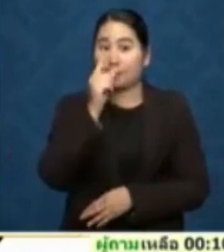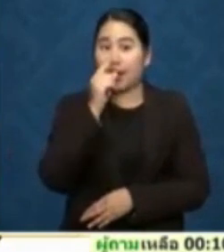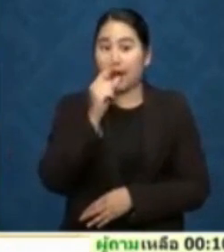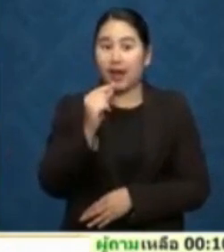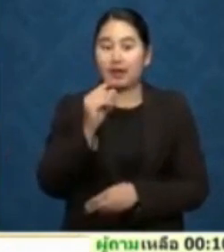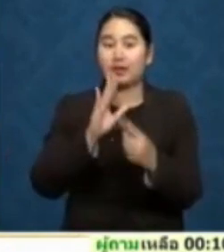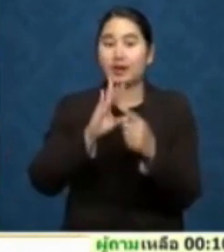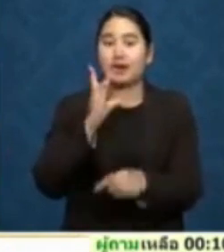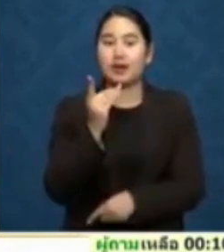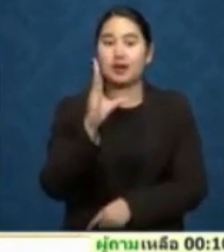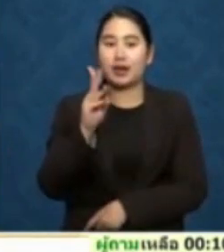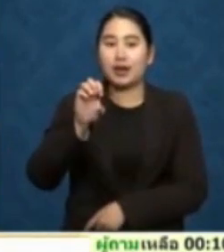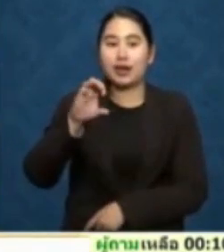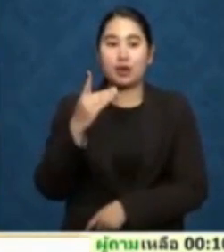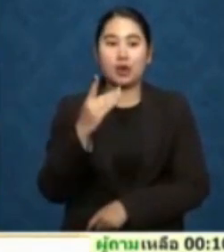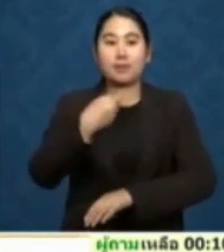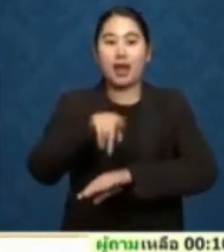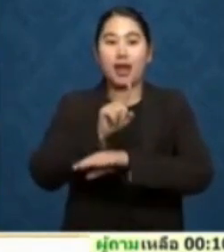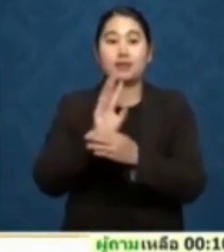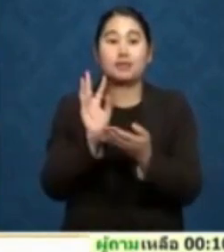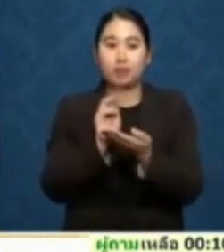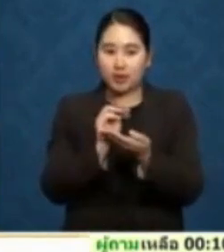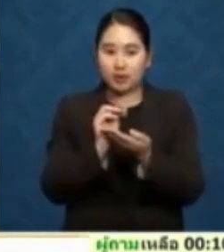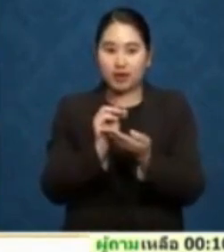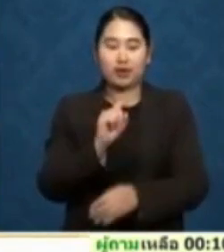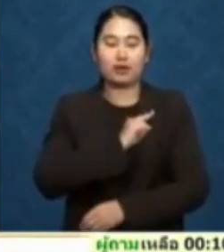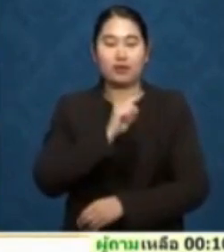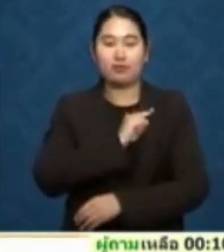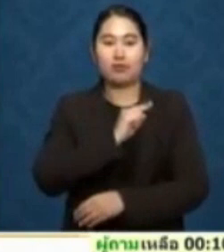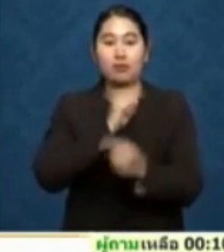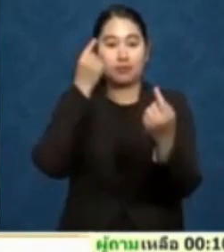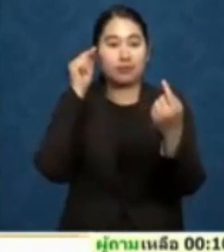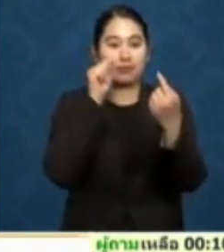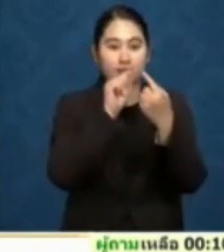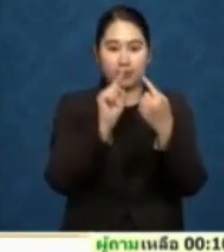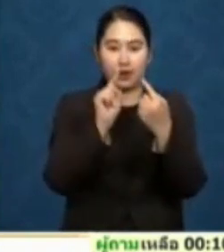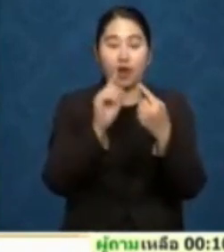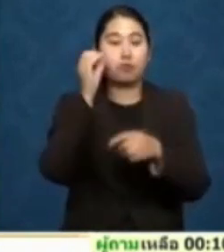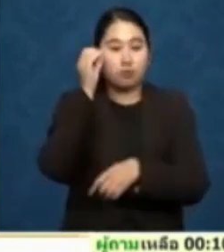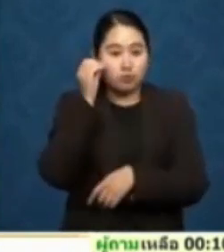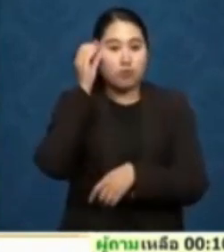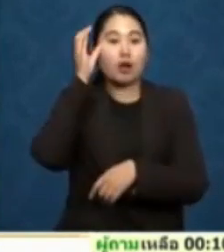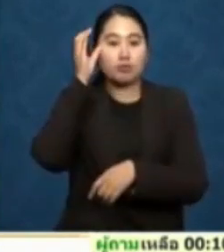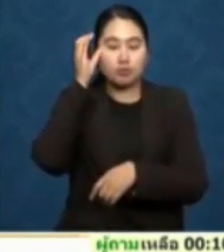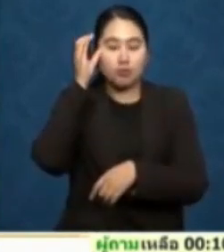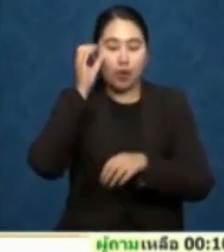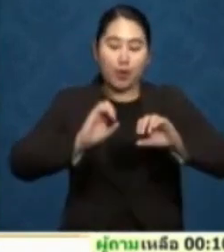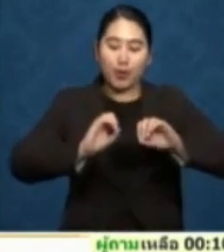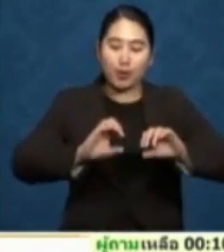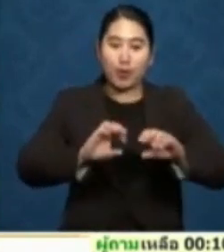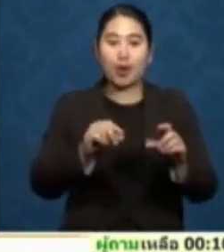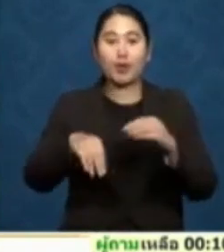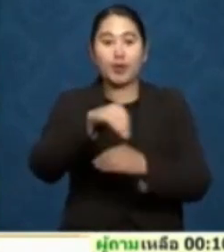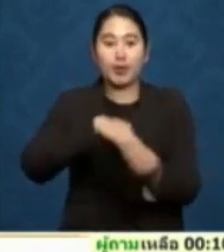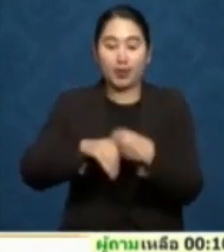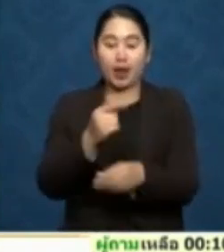การวัตถุประสงค์ช่วยเหลือดูแลช้างให้ความรู้ขวานช้างเลี้ยงดูช้างดำเนินการ